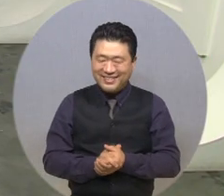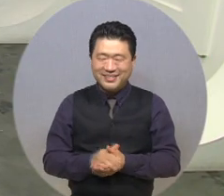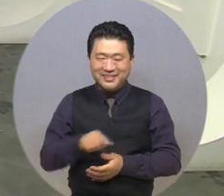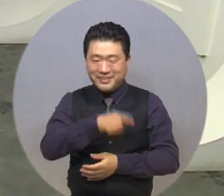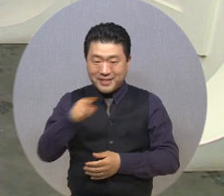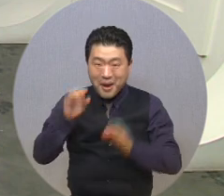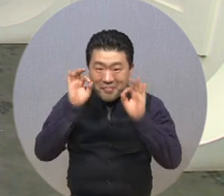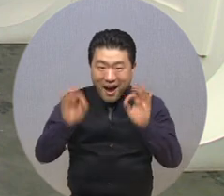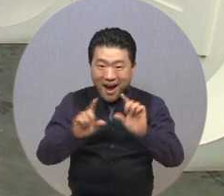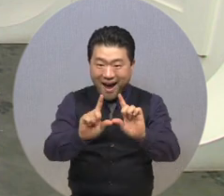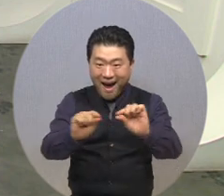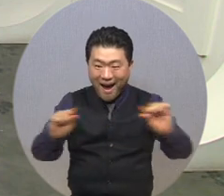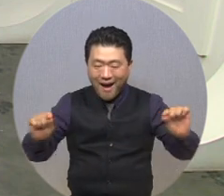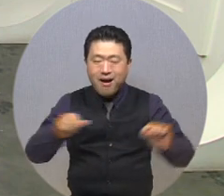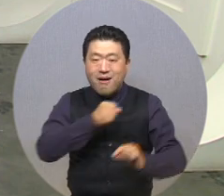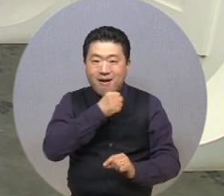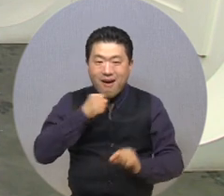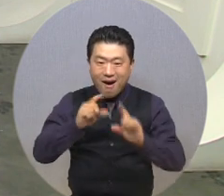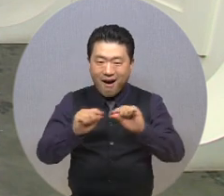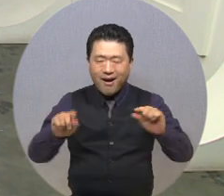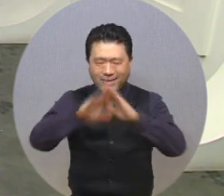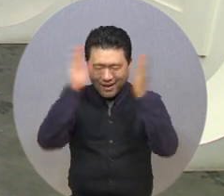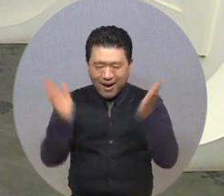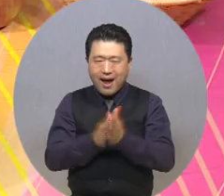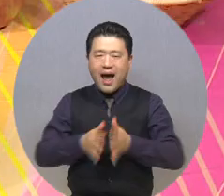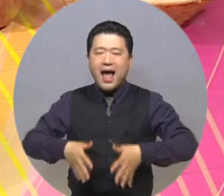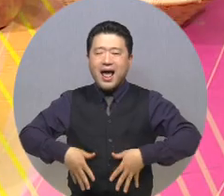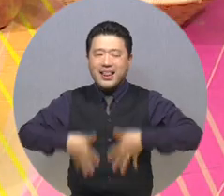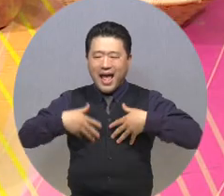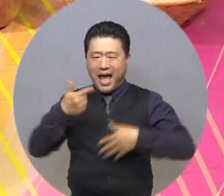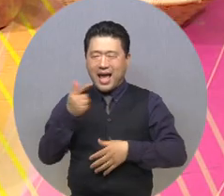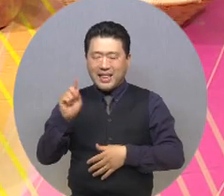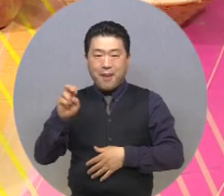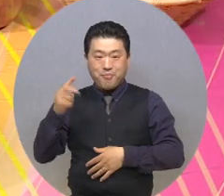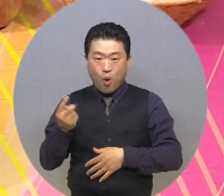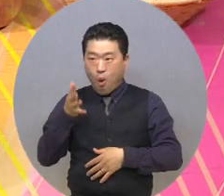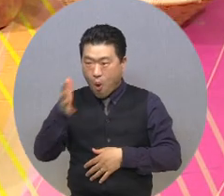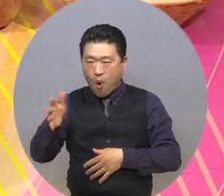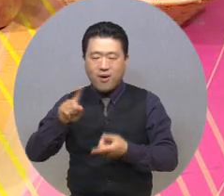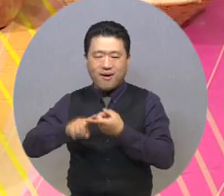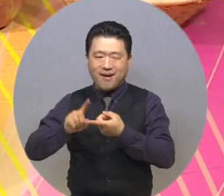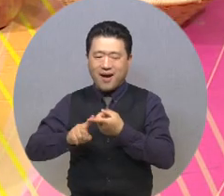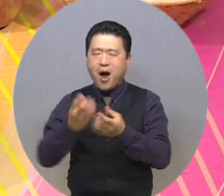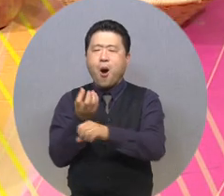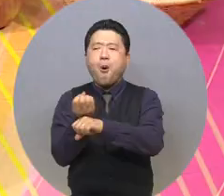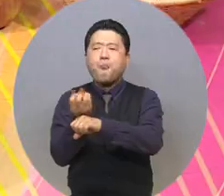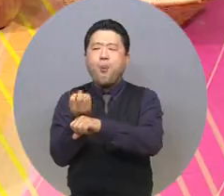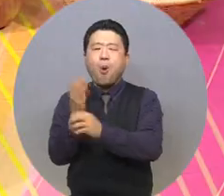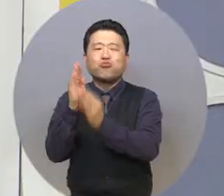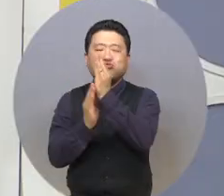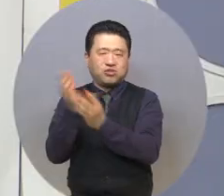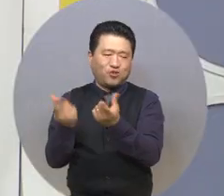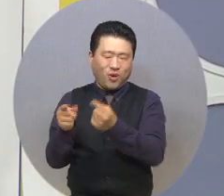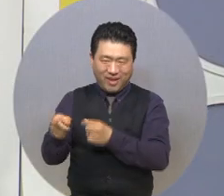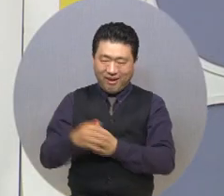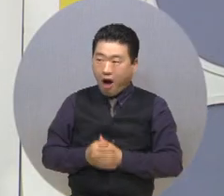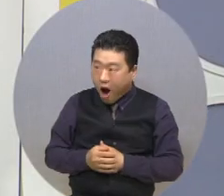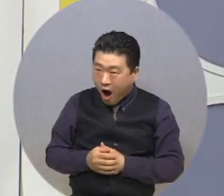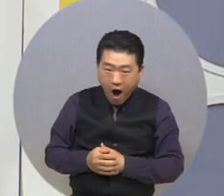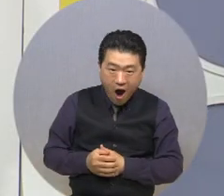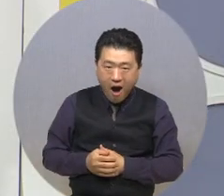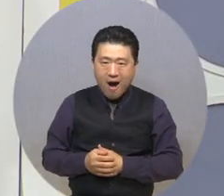앞에 보이는 먹거리들은 네. 다 남도장터를 빛낸 남력의 보물들입니다. 아, 정말요? 네. 이야,